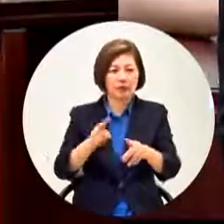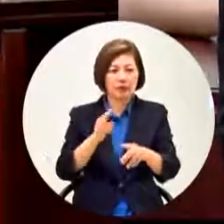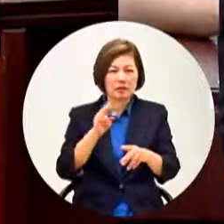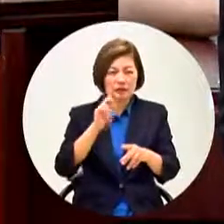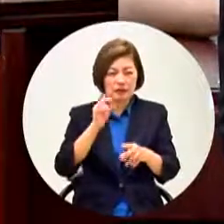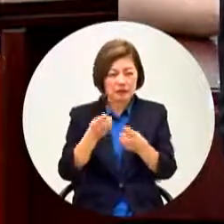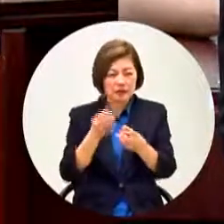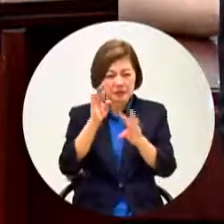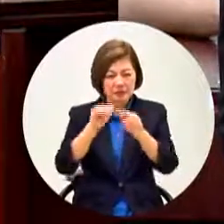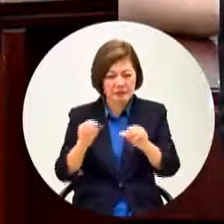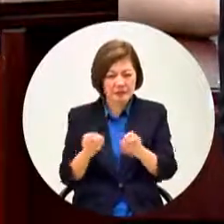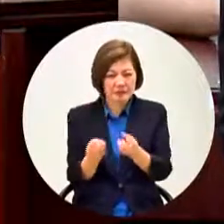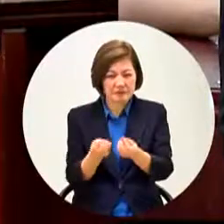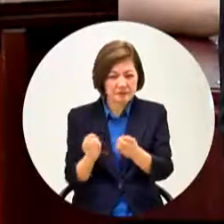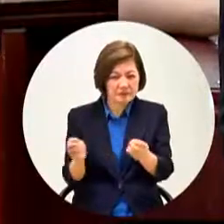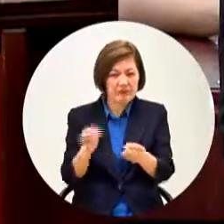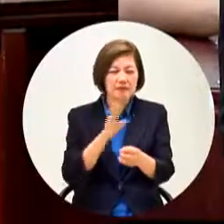讲是咪，